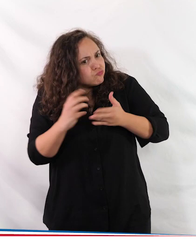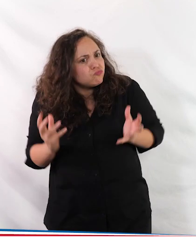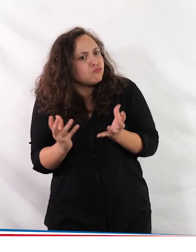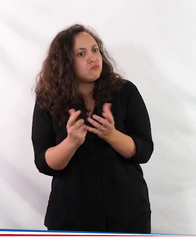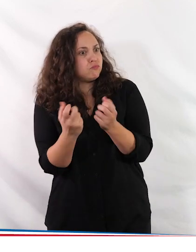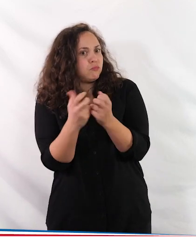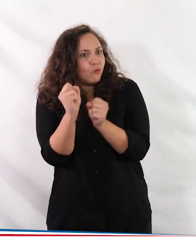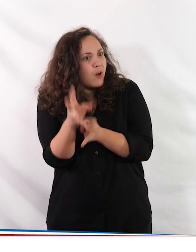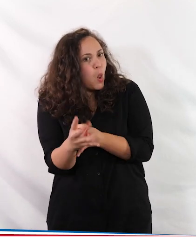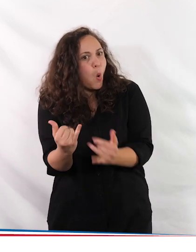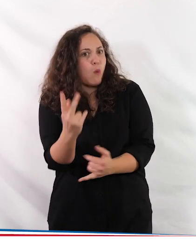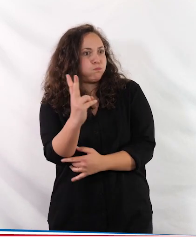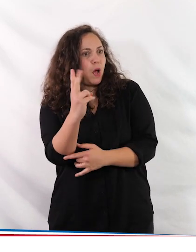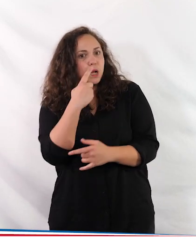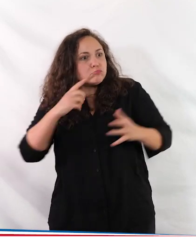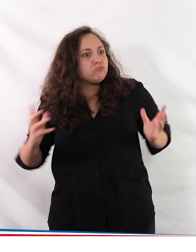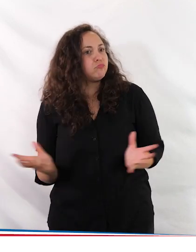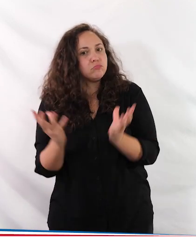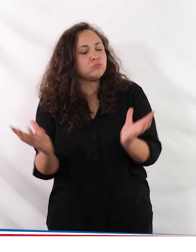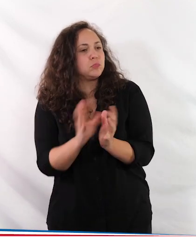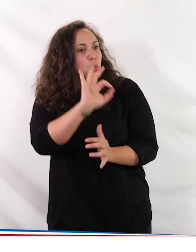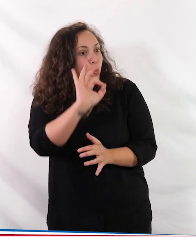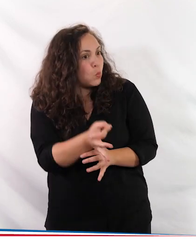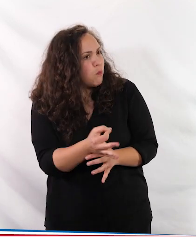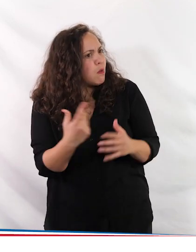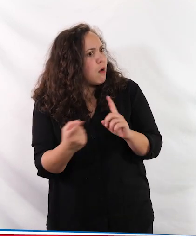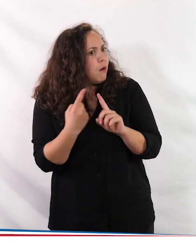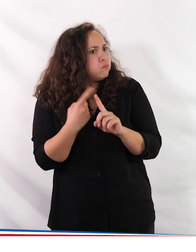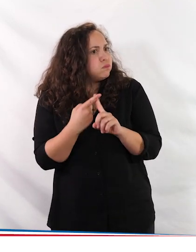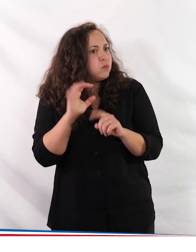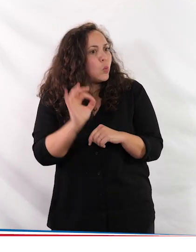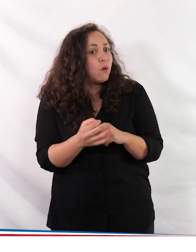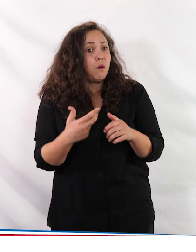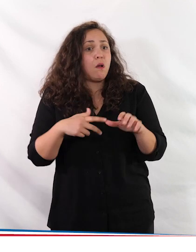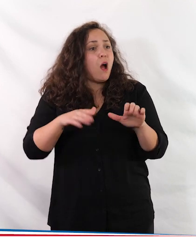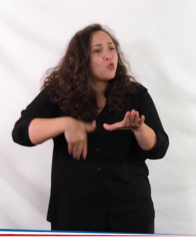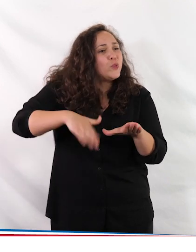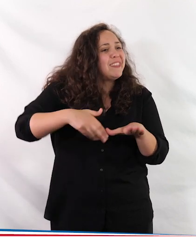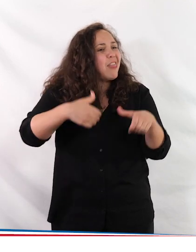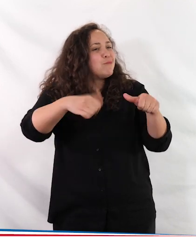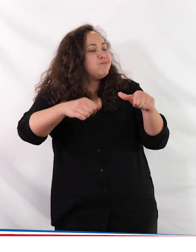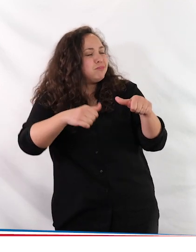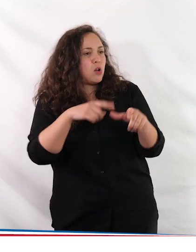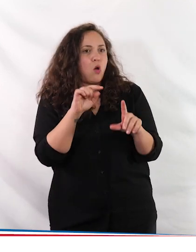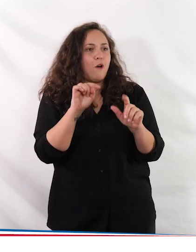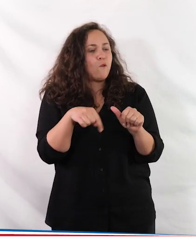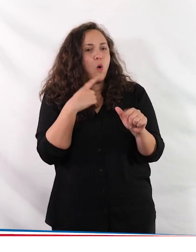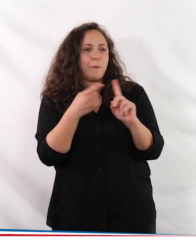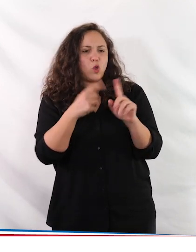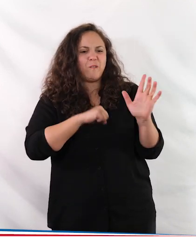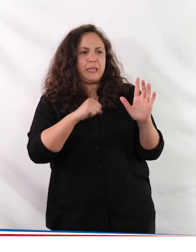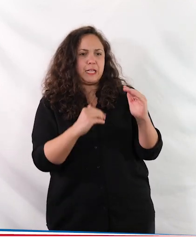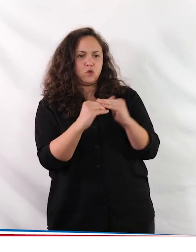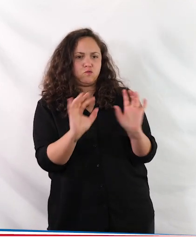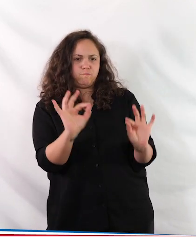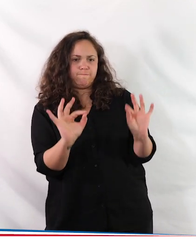de déplacement, que d'ailleurs je soutiens, le vélo à Paris, très clairement, je le soutiens très fortement. Les trottinettes,